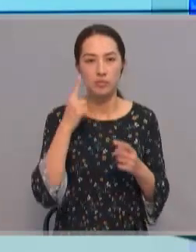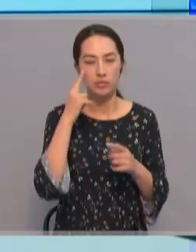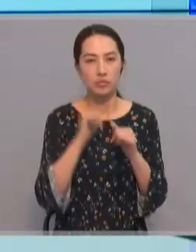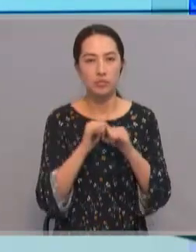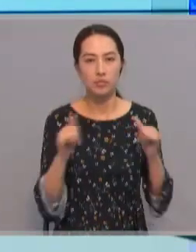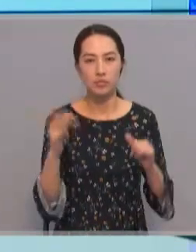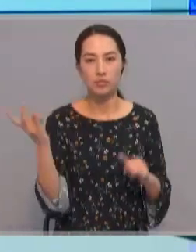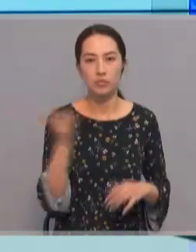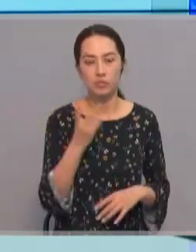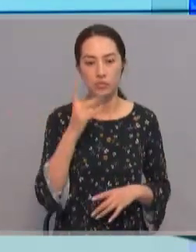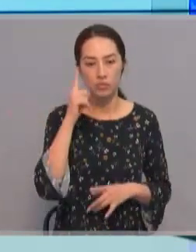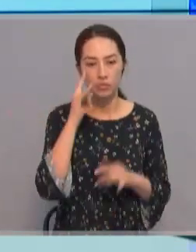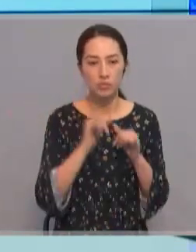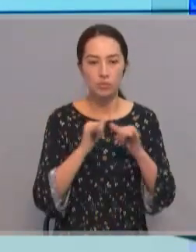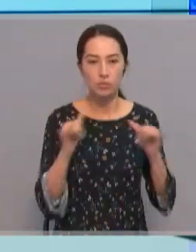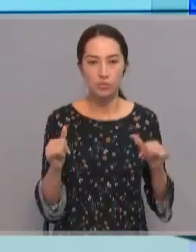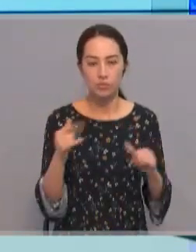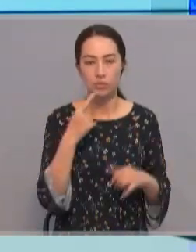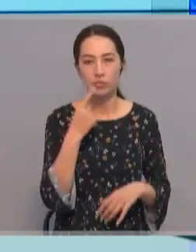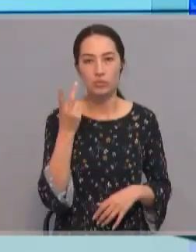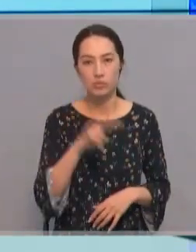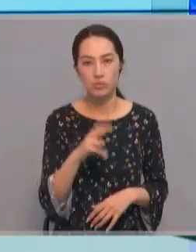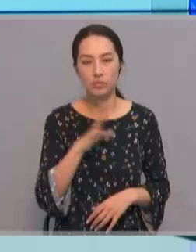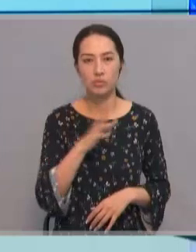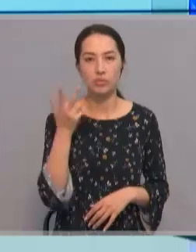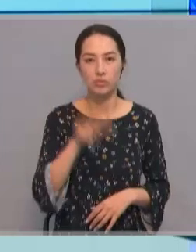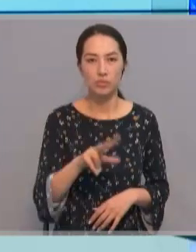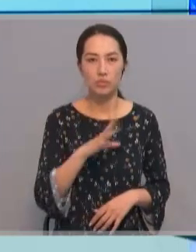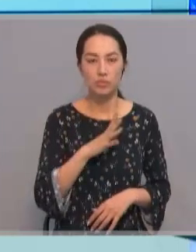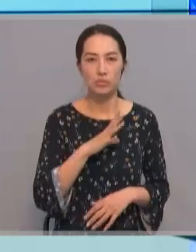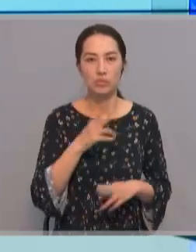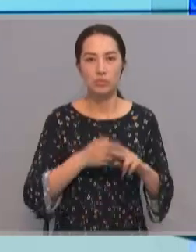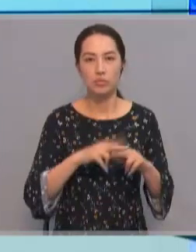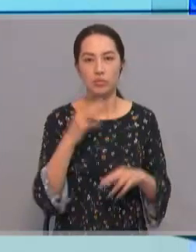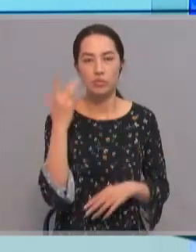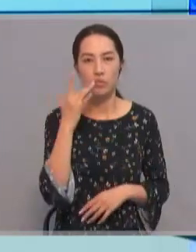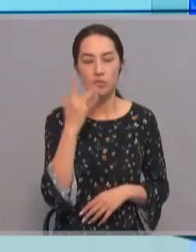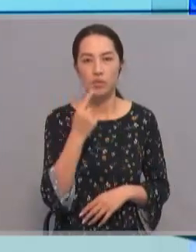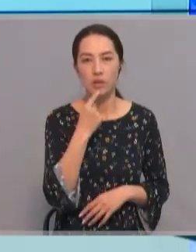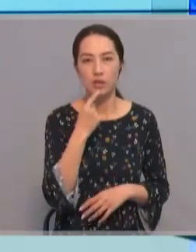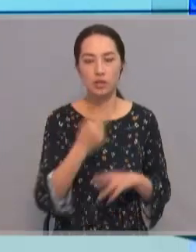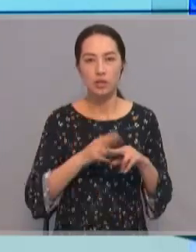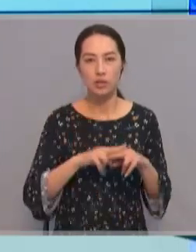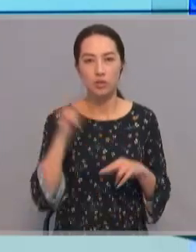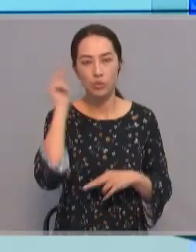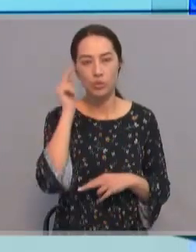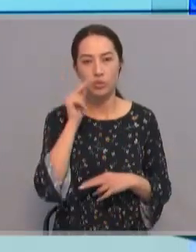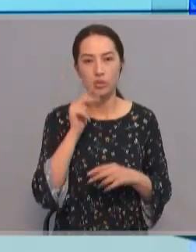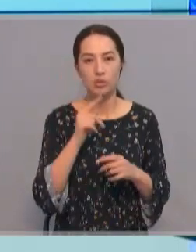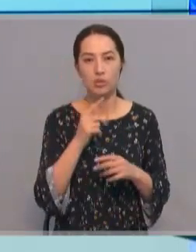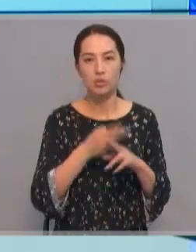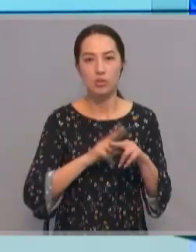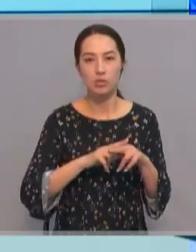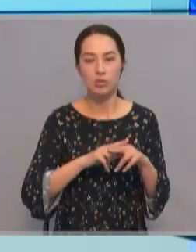часть учащихся владеет более чем двумя языками. Таким образом, в рамках недели английского языка ученики начальных классов данного